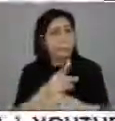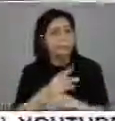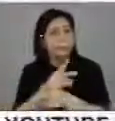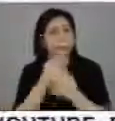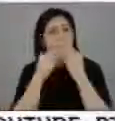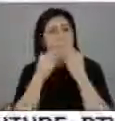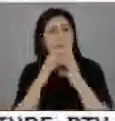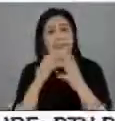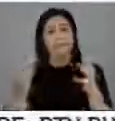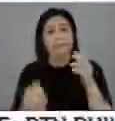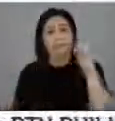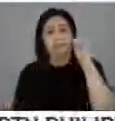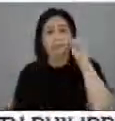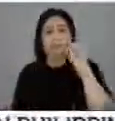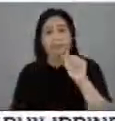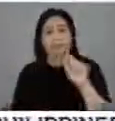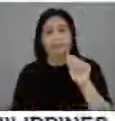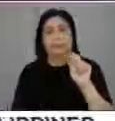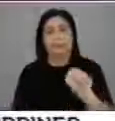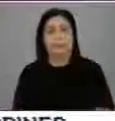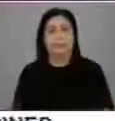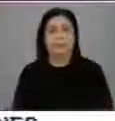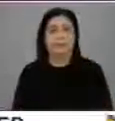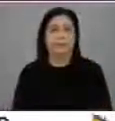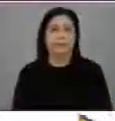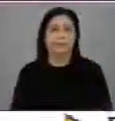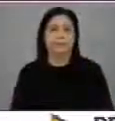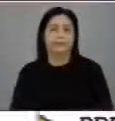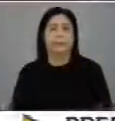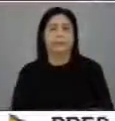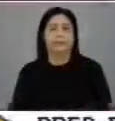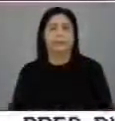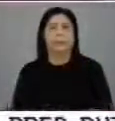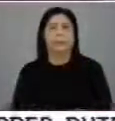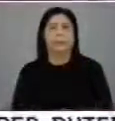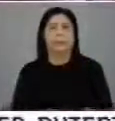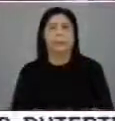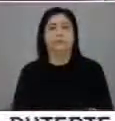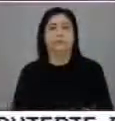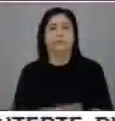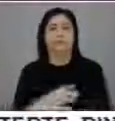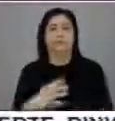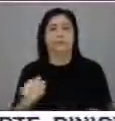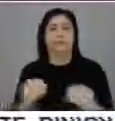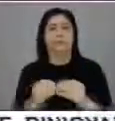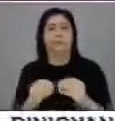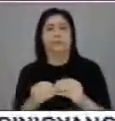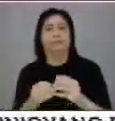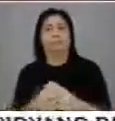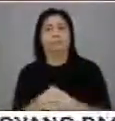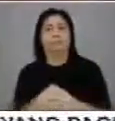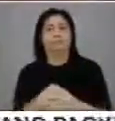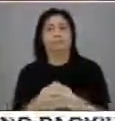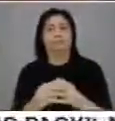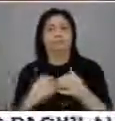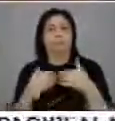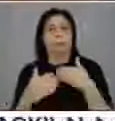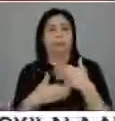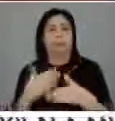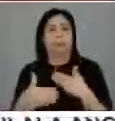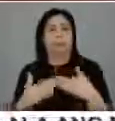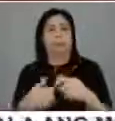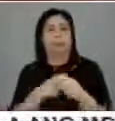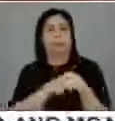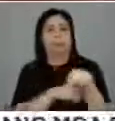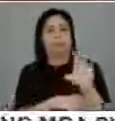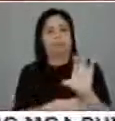Hall. Ayon kay Quezon City Mayor Joy Belmonte, ikinukonsidera nila para dito ang vaccination site sa Novaliches. Alam naman natin na